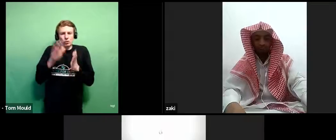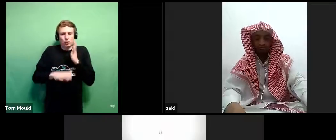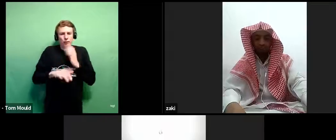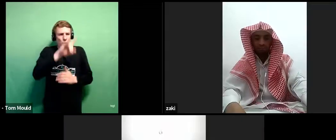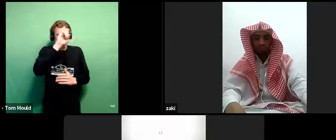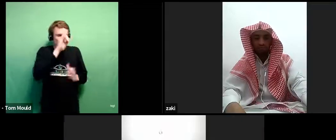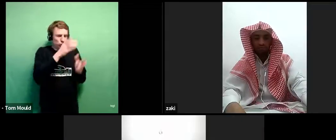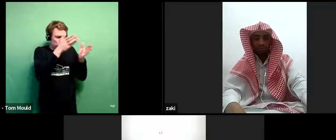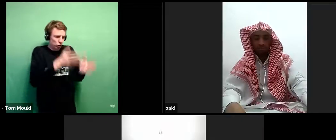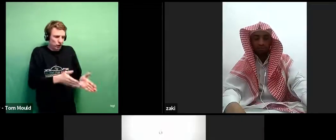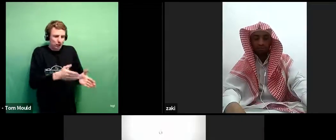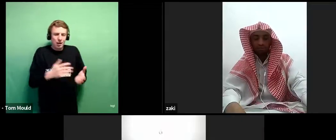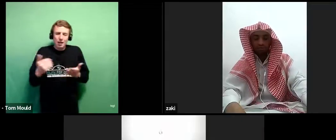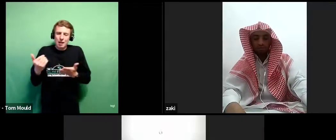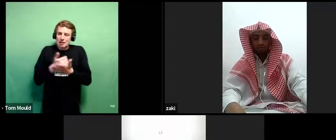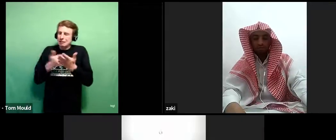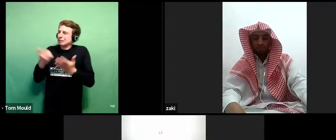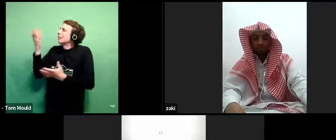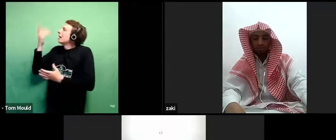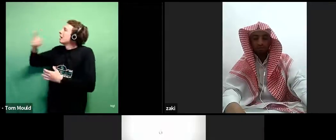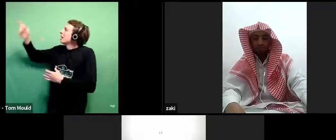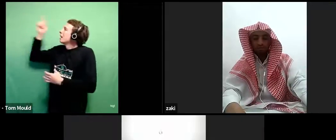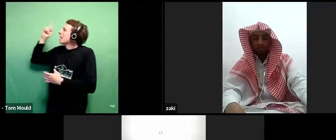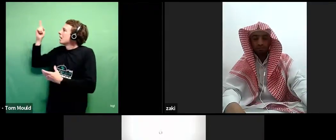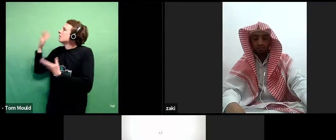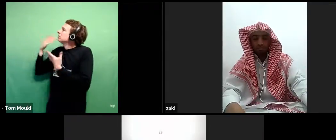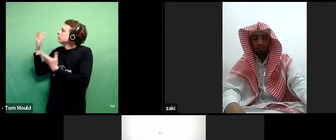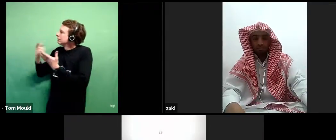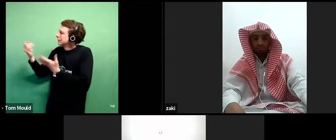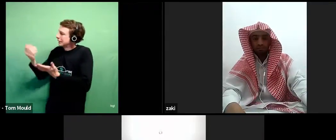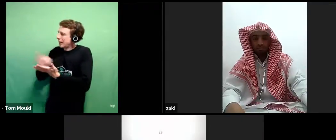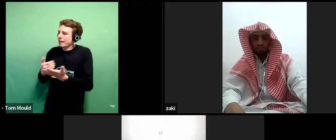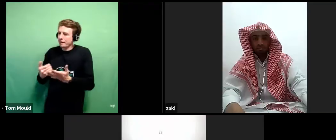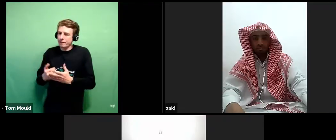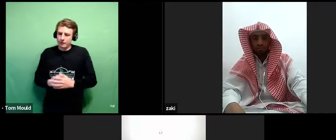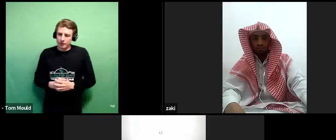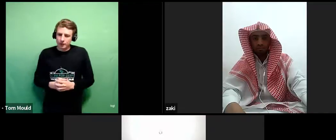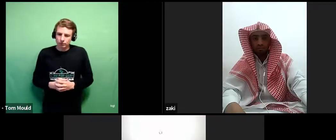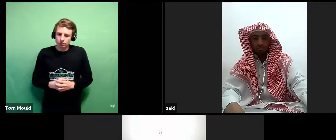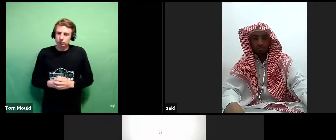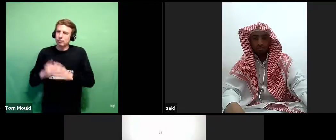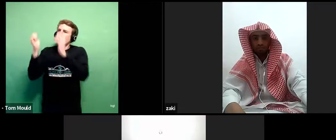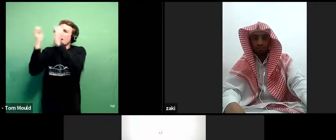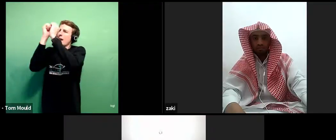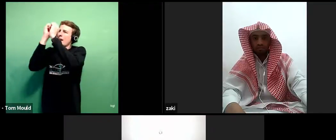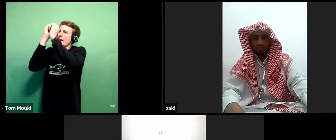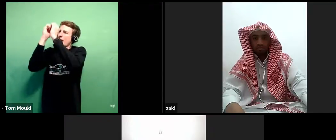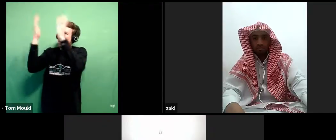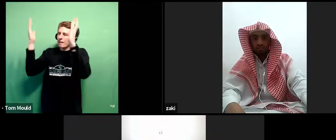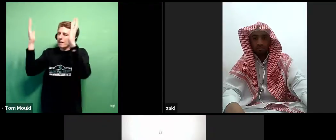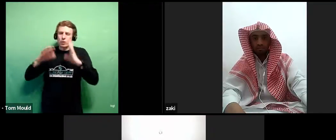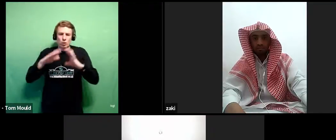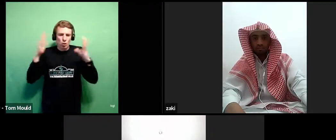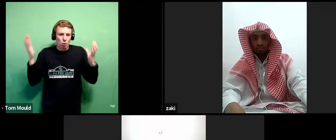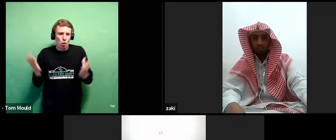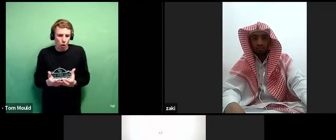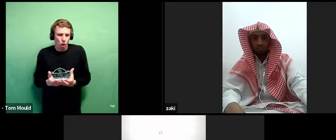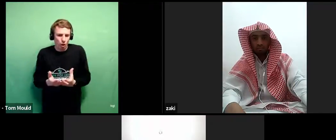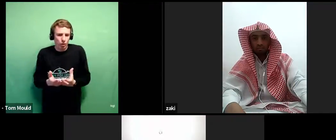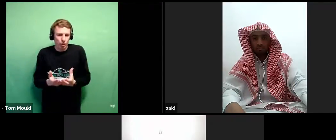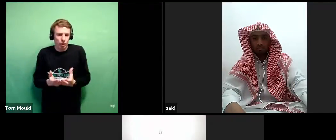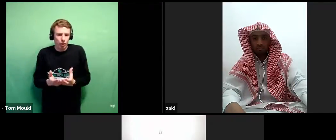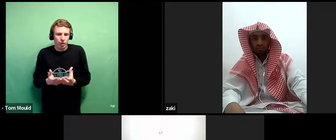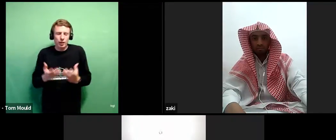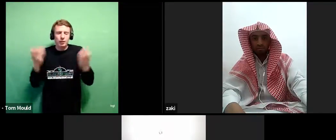Verily, in the creation of the heavens and the earth, and in the alternation of night and day, and the ships which sail through the